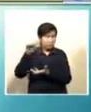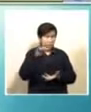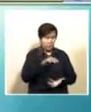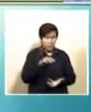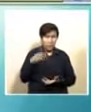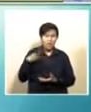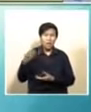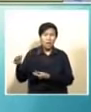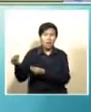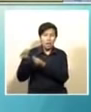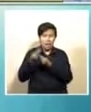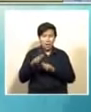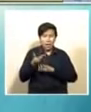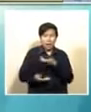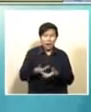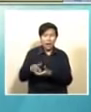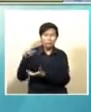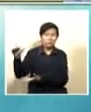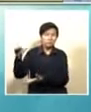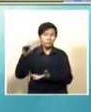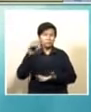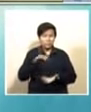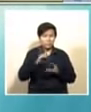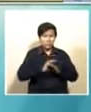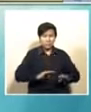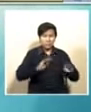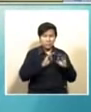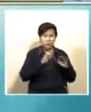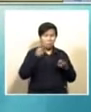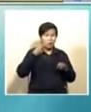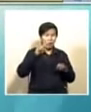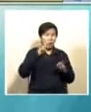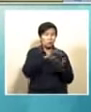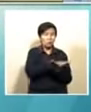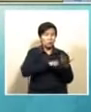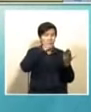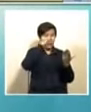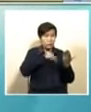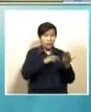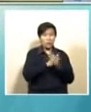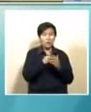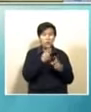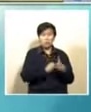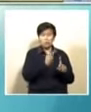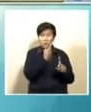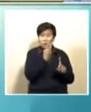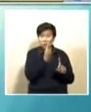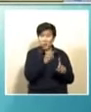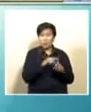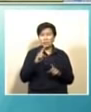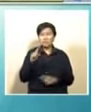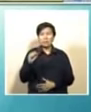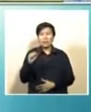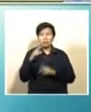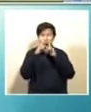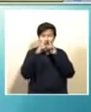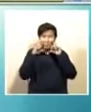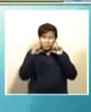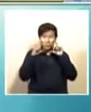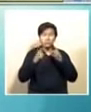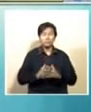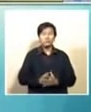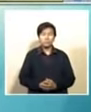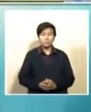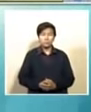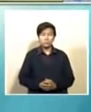การกระทรวงท่านอนุทินชาญวีรกูลนะครับได้ติดต่อกับรัฐบาลจีนโดยตรงขอสนับสนุนหน้ากาก